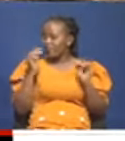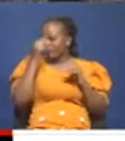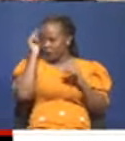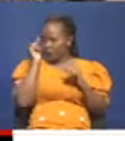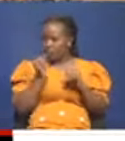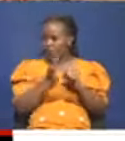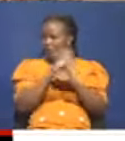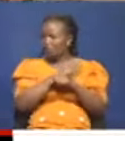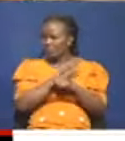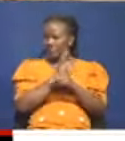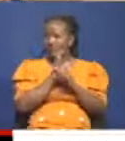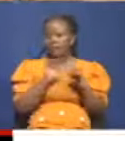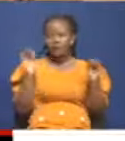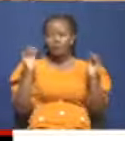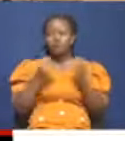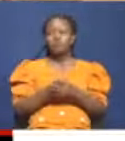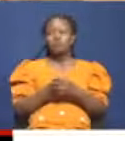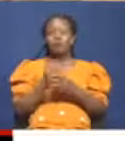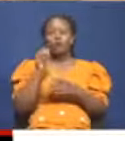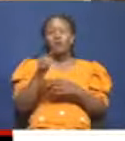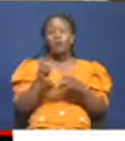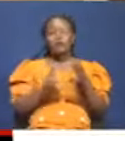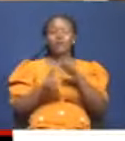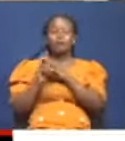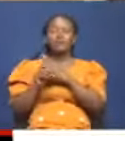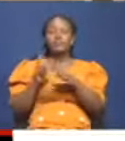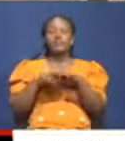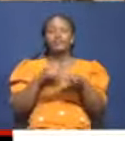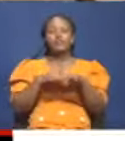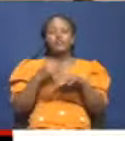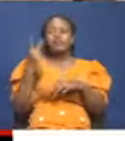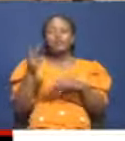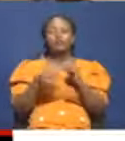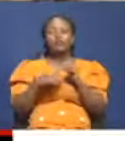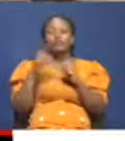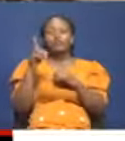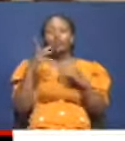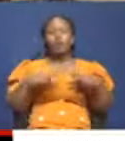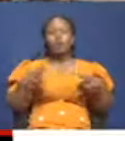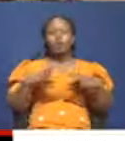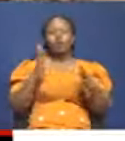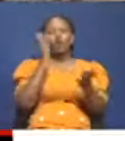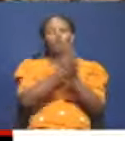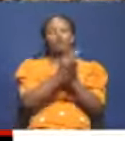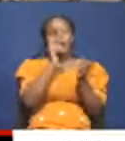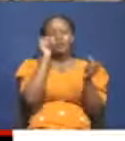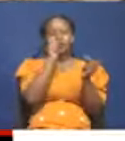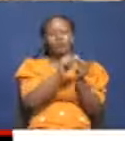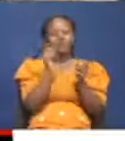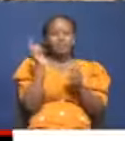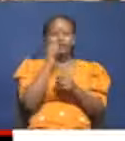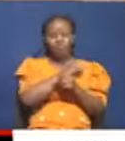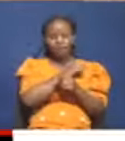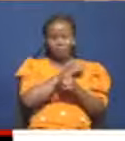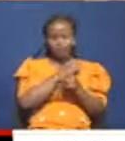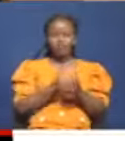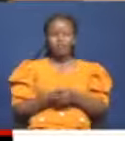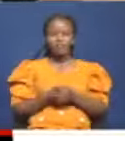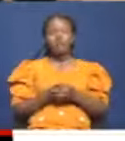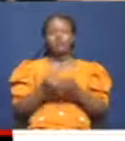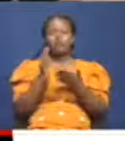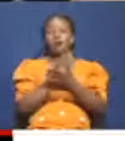COVID. Hayo yamejiri huku watu 261 wakithibitishwa kuwa na virusi vya corona kati